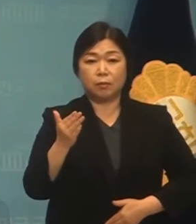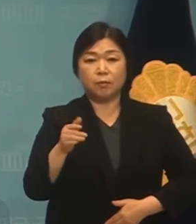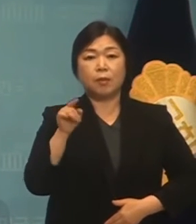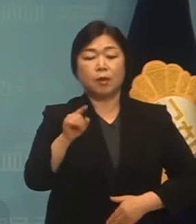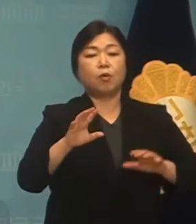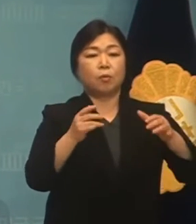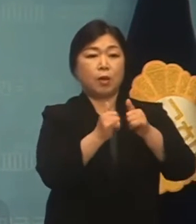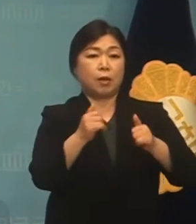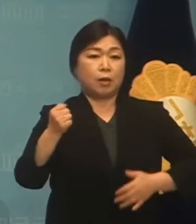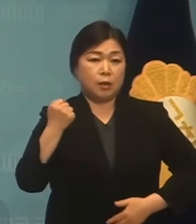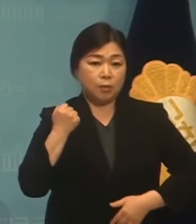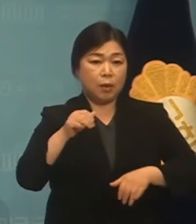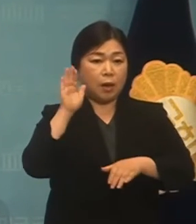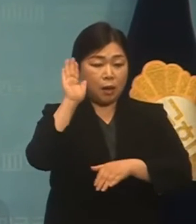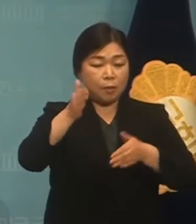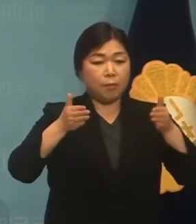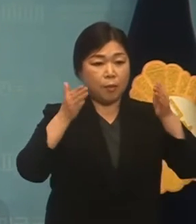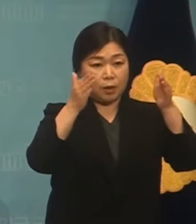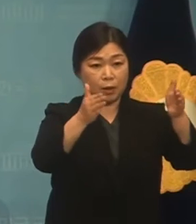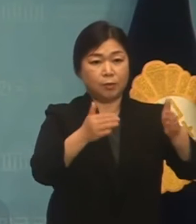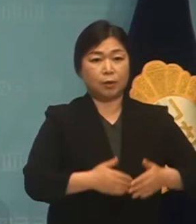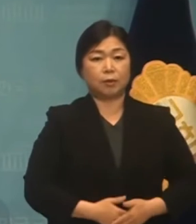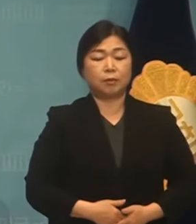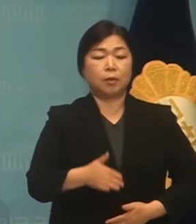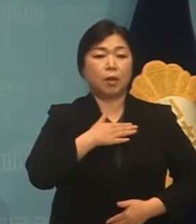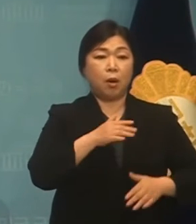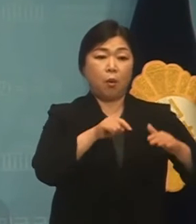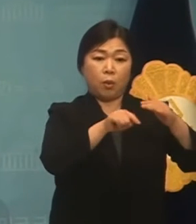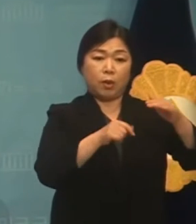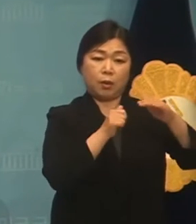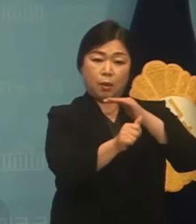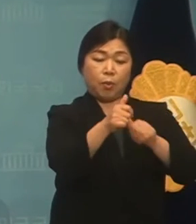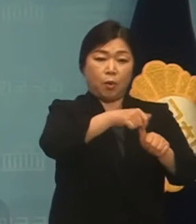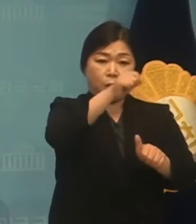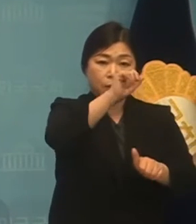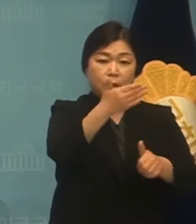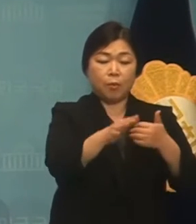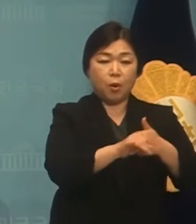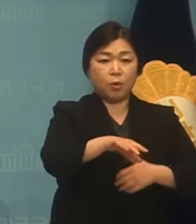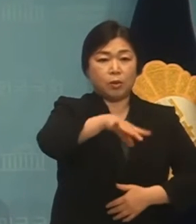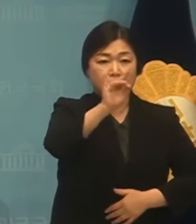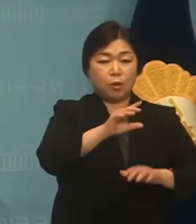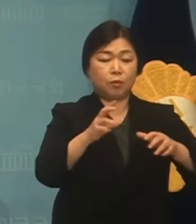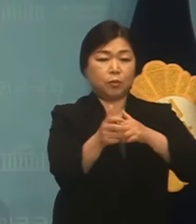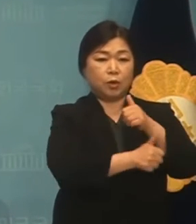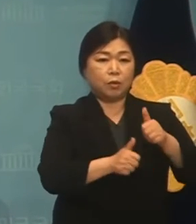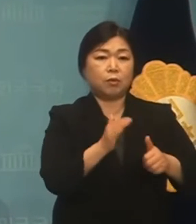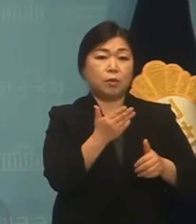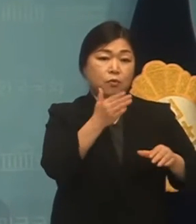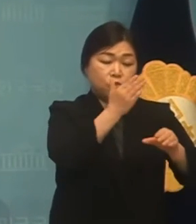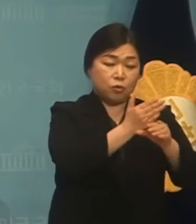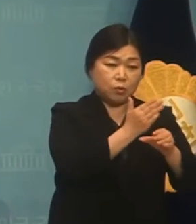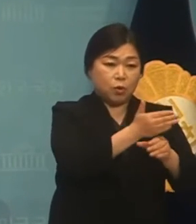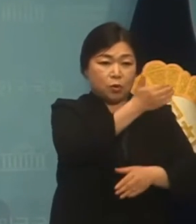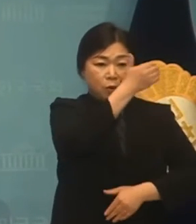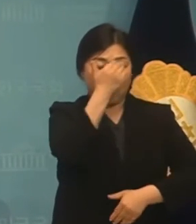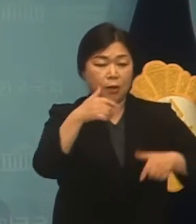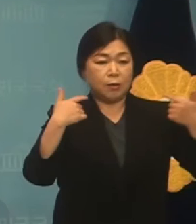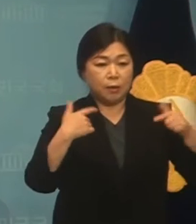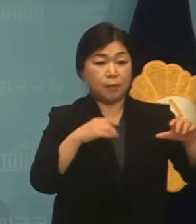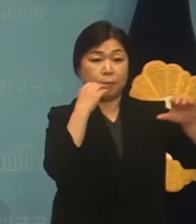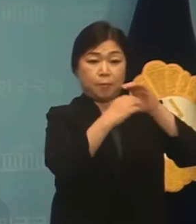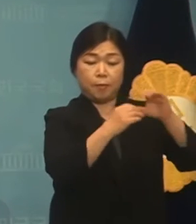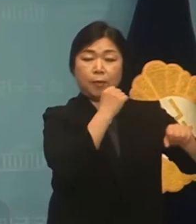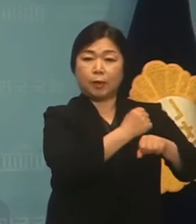이것이 국민의힘이 나아가야 할 방향입니다. 제가 원내대표가 되면 소속 의원님들을 중심으로 청년과의 상식적인